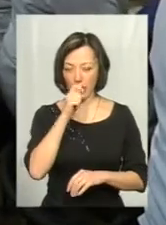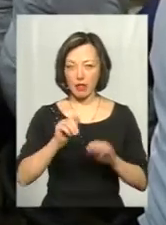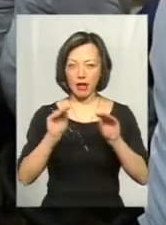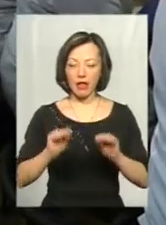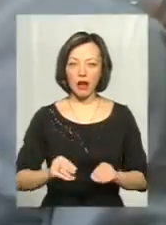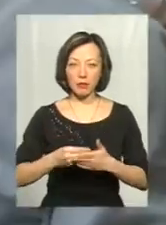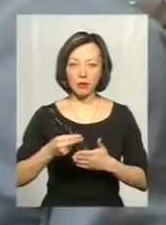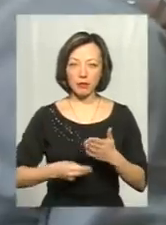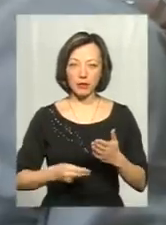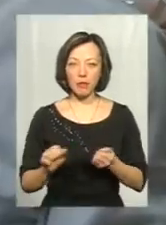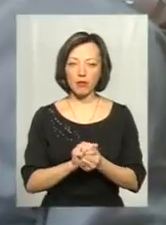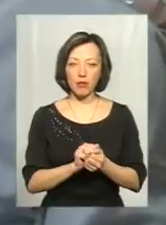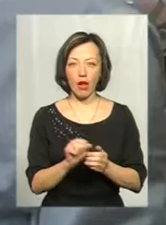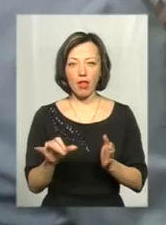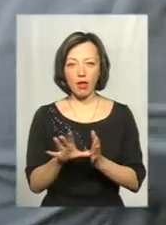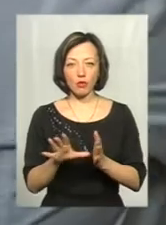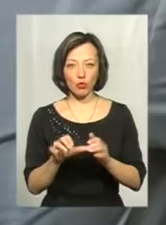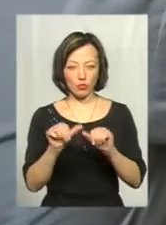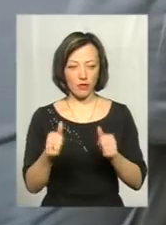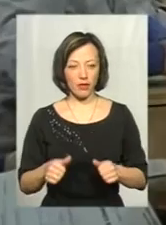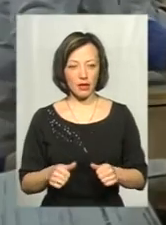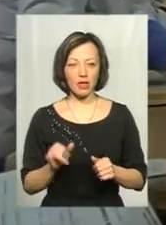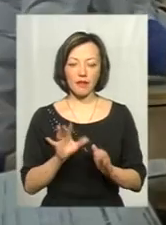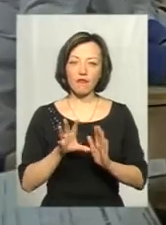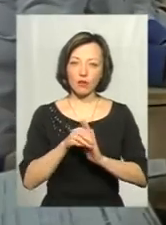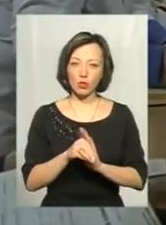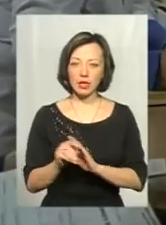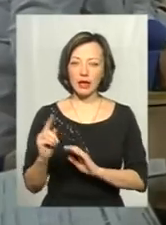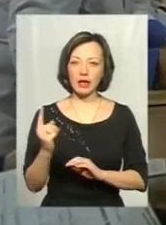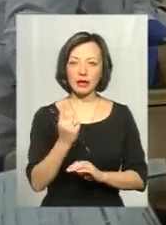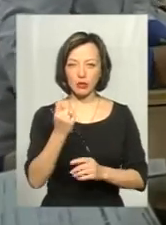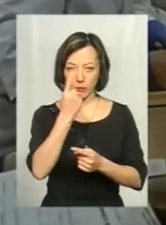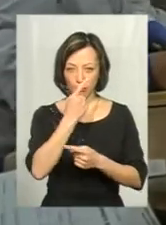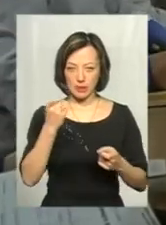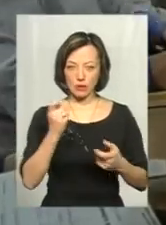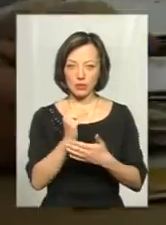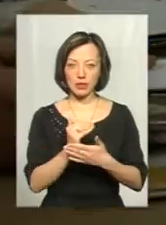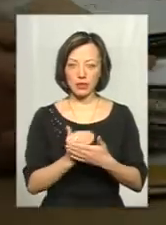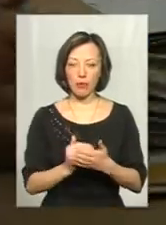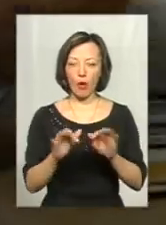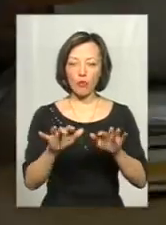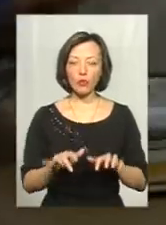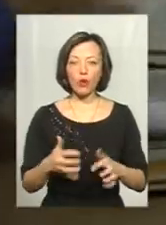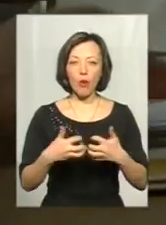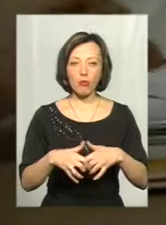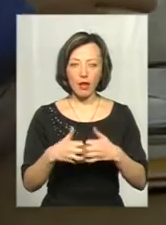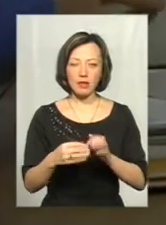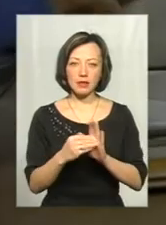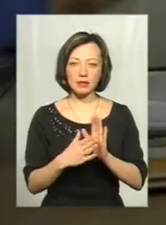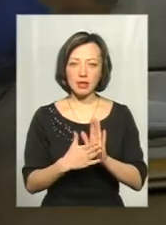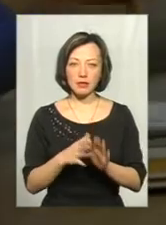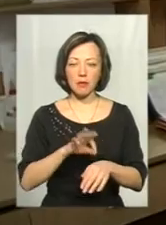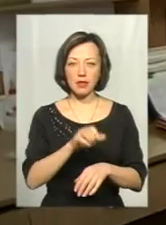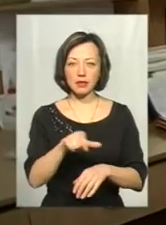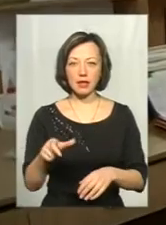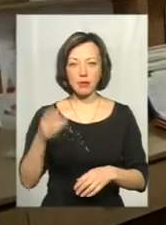Декларації підписуватимуть у паперовому та електронному вигляді і вноситимуть до єдиної інформаційної системи. Комп'ютерного обладнання для реєстрації пацієнтів на